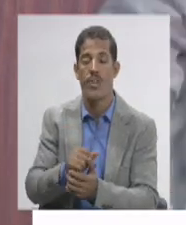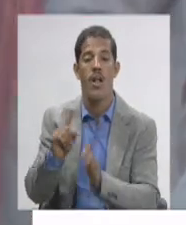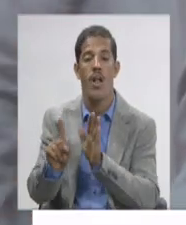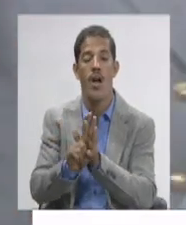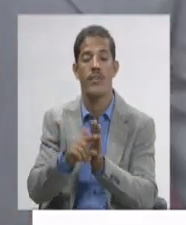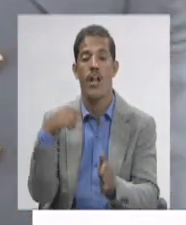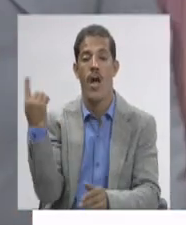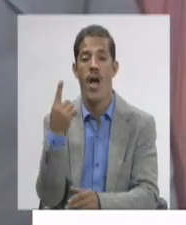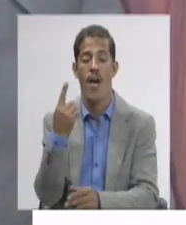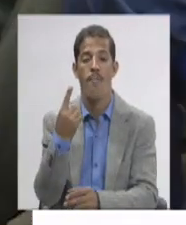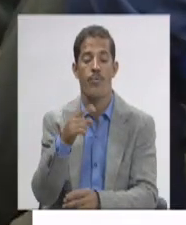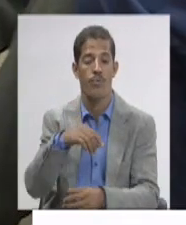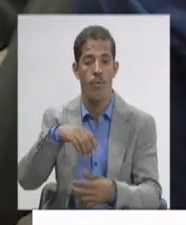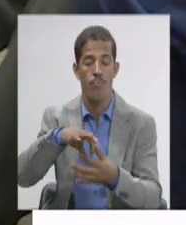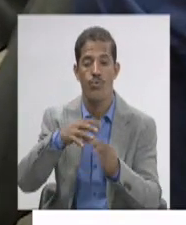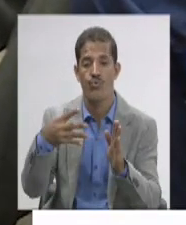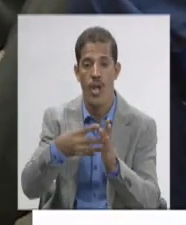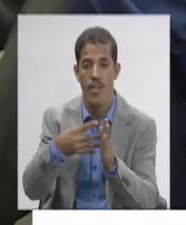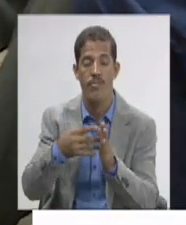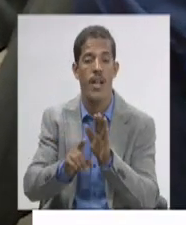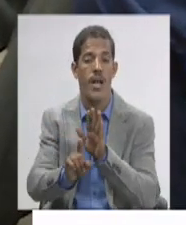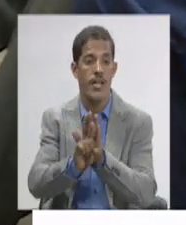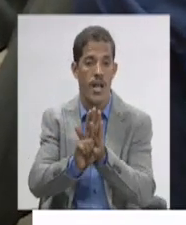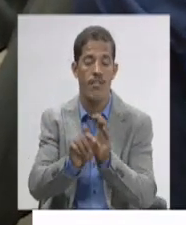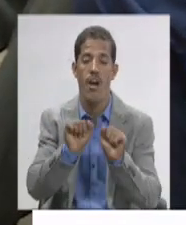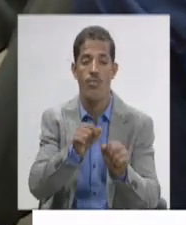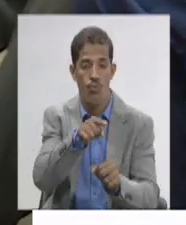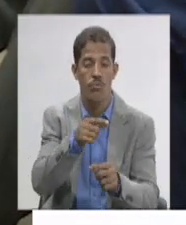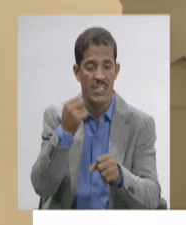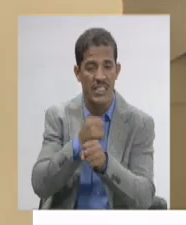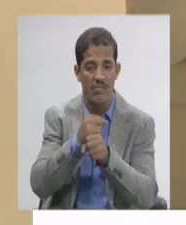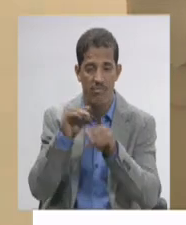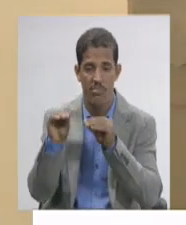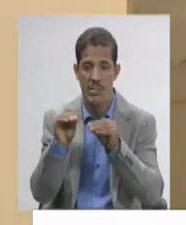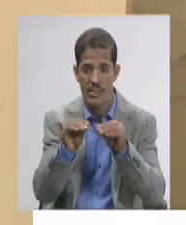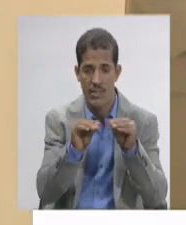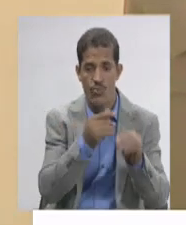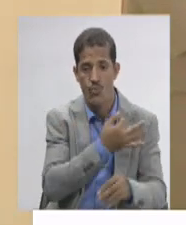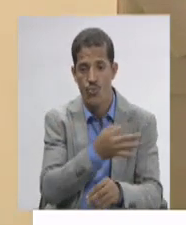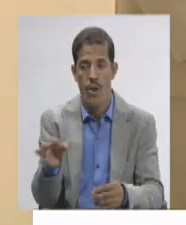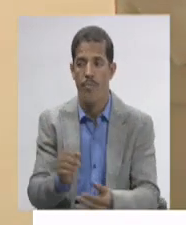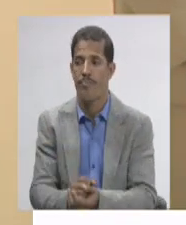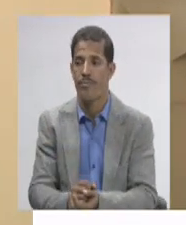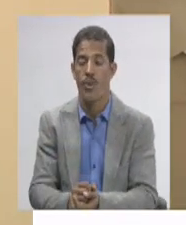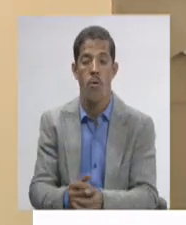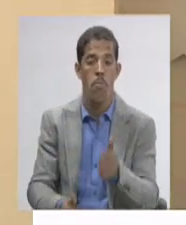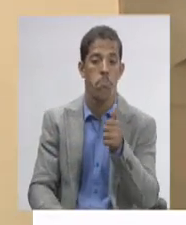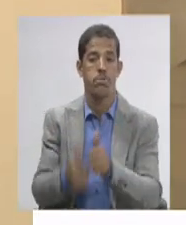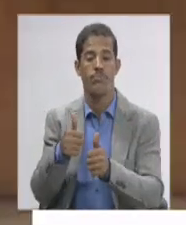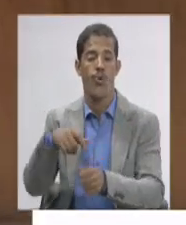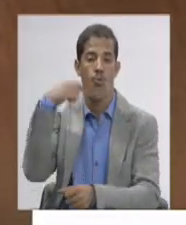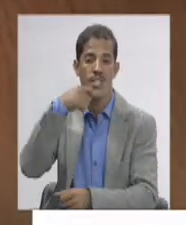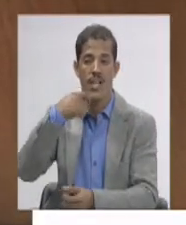للكليه الوطنيه للقياده والاركان على جهودهم في تكوين الضباط هو انجاز دونه وزير الدفاع